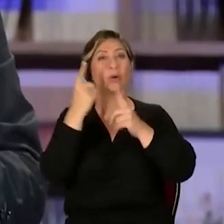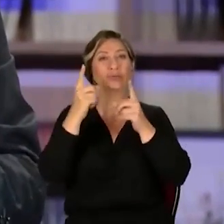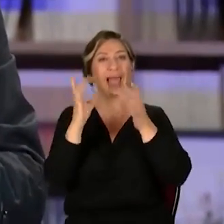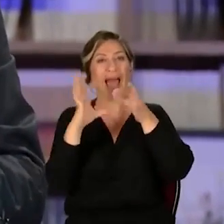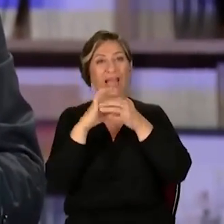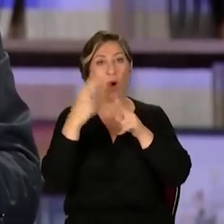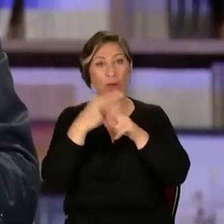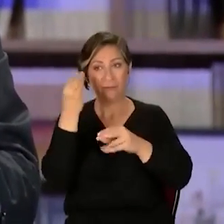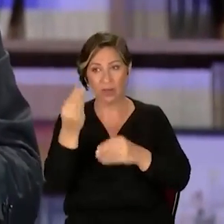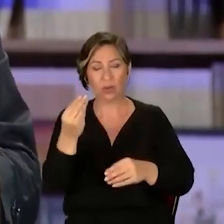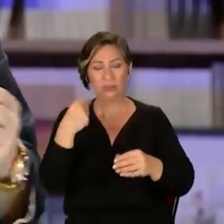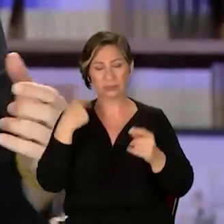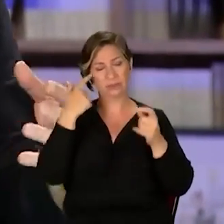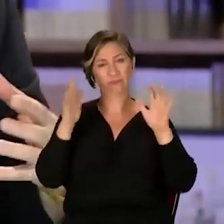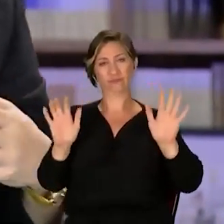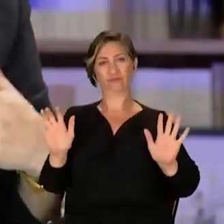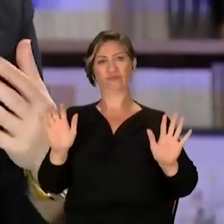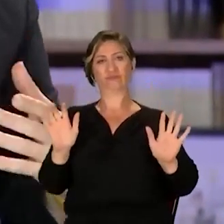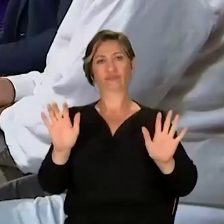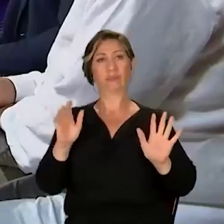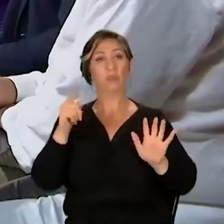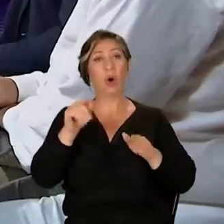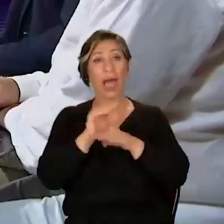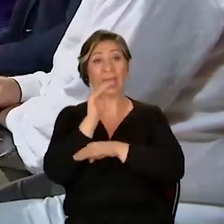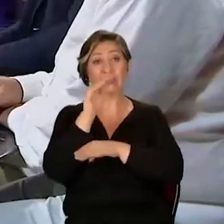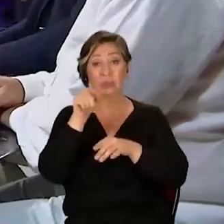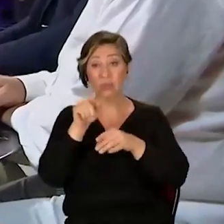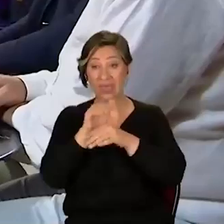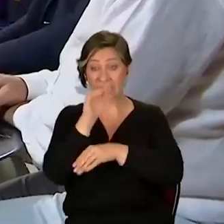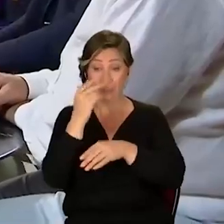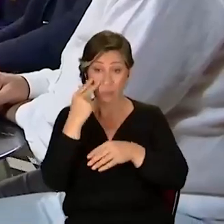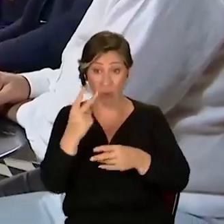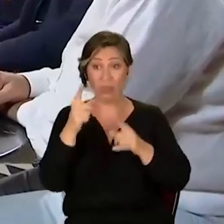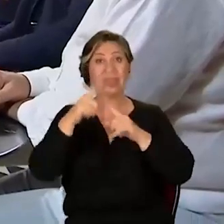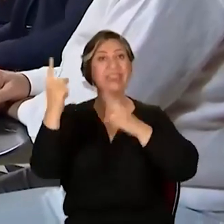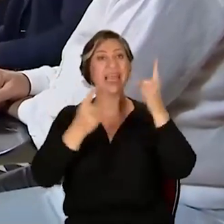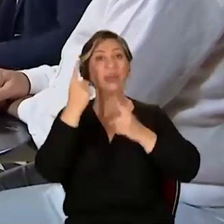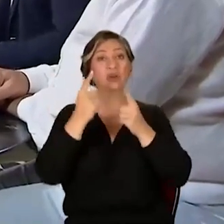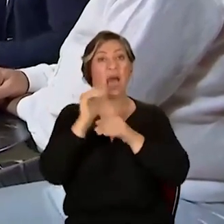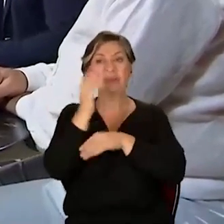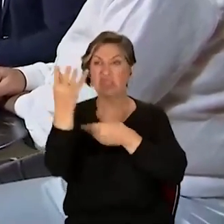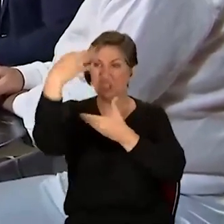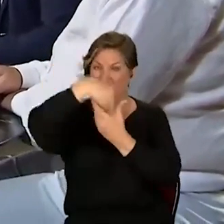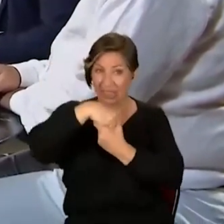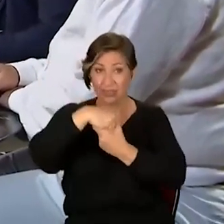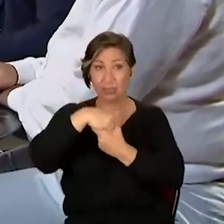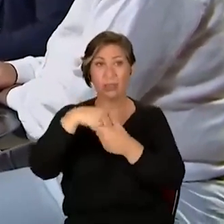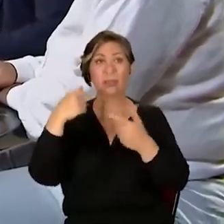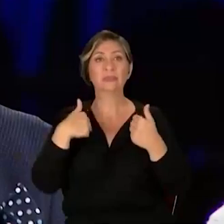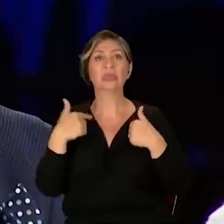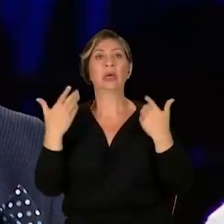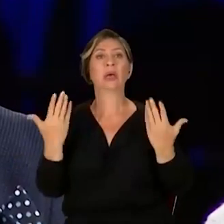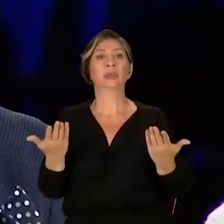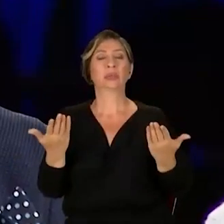dijital örneklere başlıyor. Yani çünkü bu hayatımıza, bu yaşam tarzı, bu teknoloji hayatımıza o kadar girdi ki biz